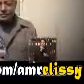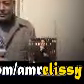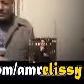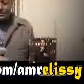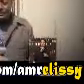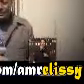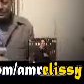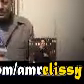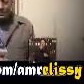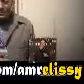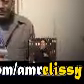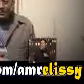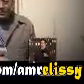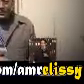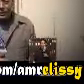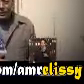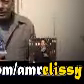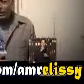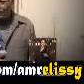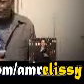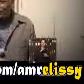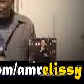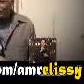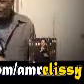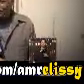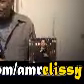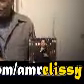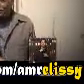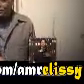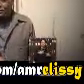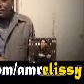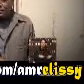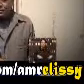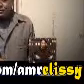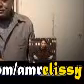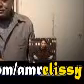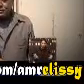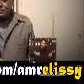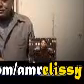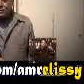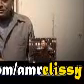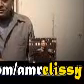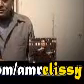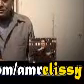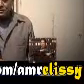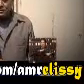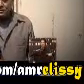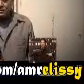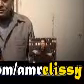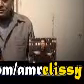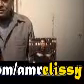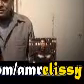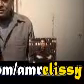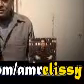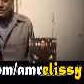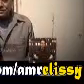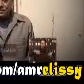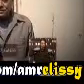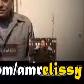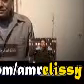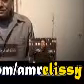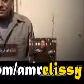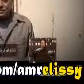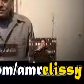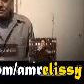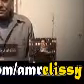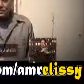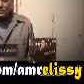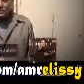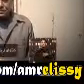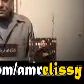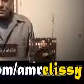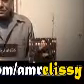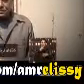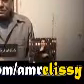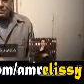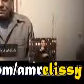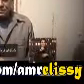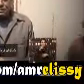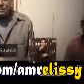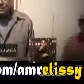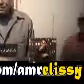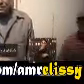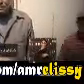المية الشرب فيها ديدان. أنا عندي في البيت حصل فشل كلوي للعيال بنفس الطريقة بسبب